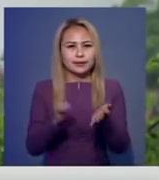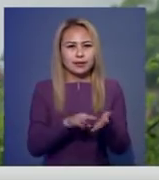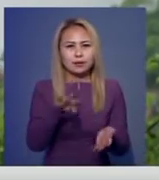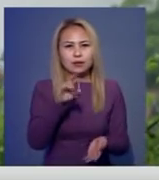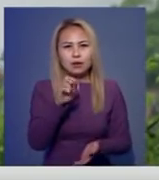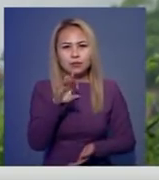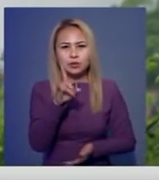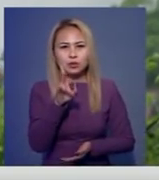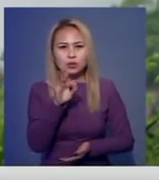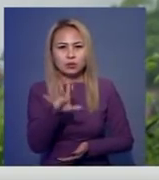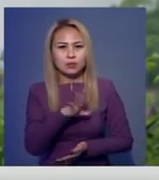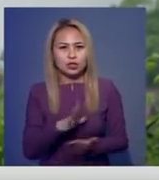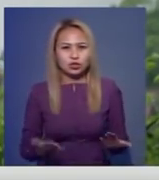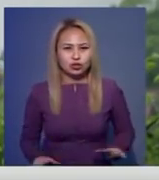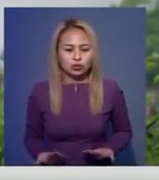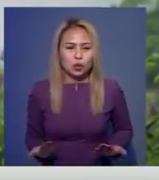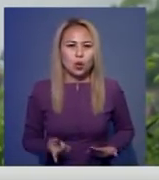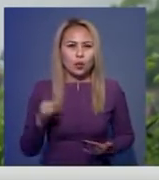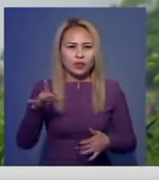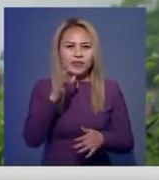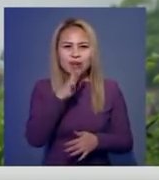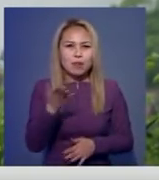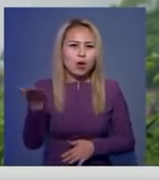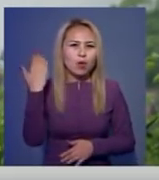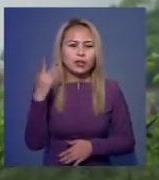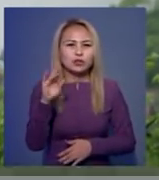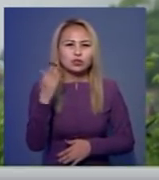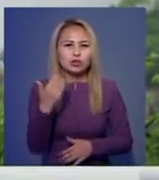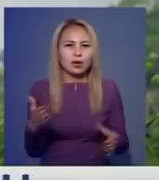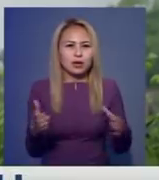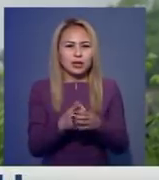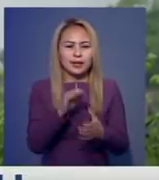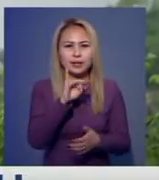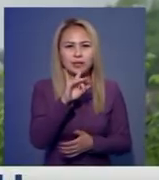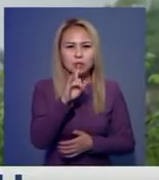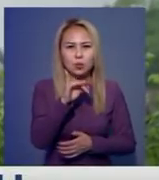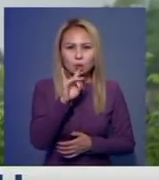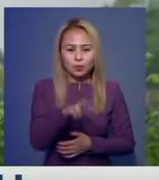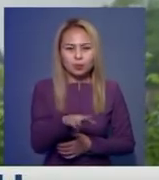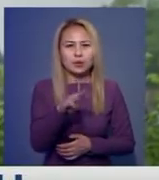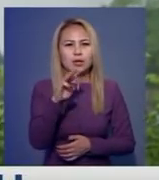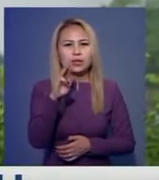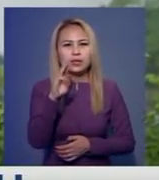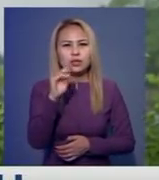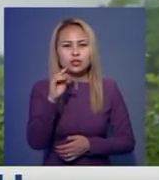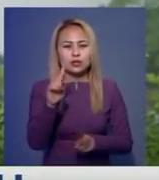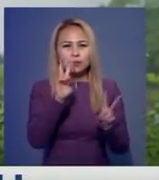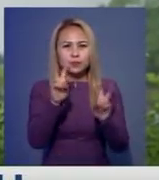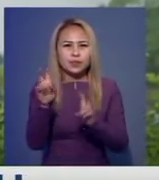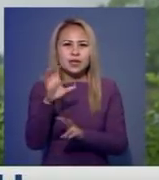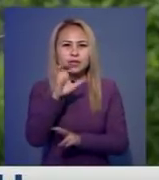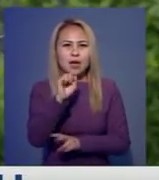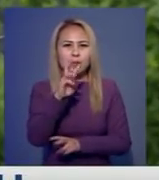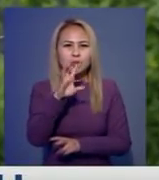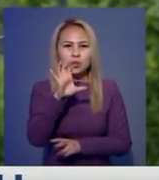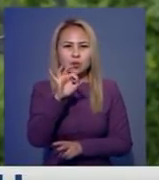Трабзон маңайына қоныс аударған. Негізінен сол кезде көшкен қыпшақ халқы Ерзурум, Гюмешхане, Ерзинджан және Самсун